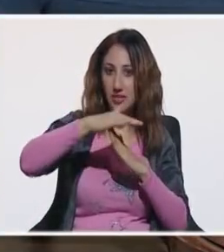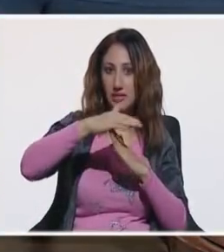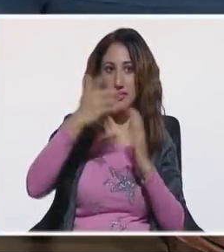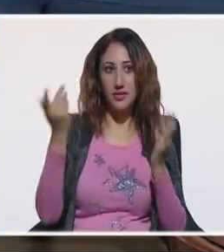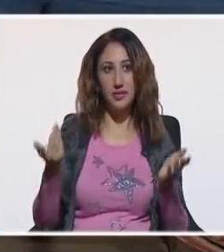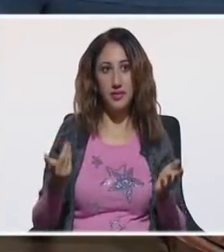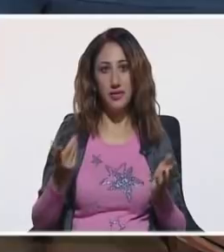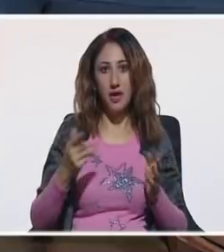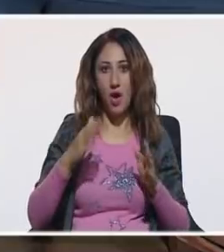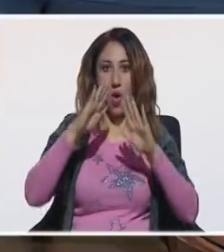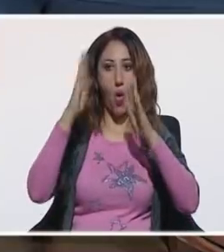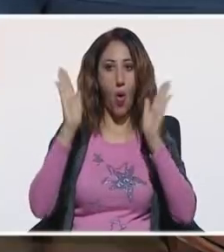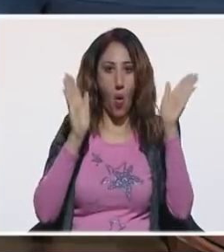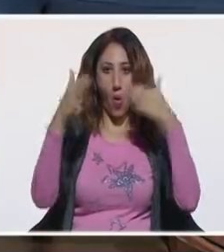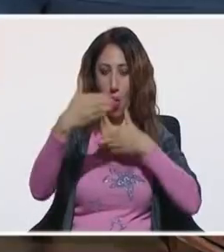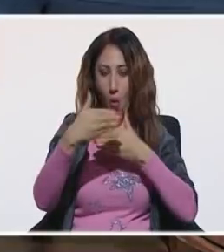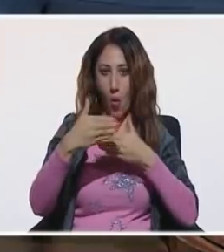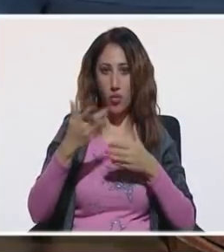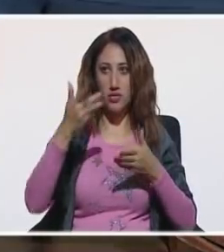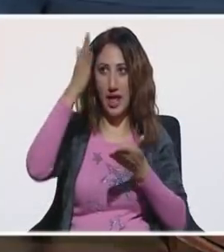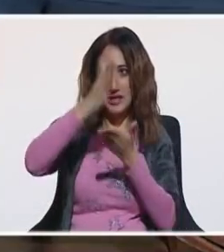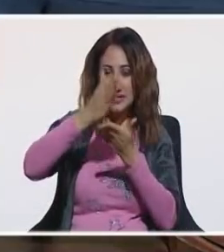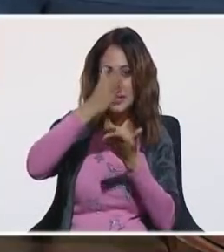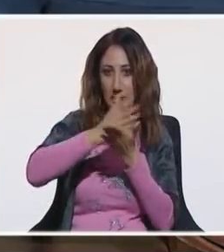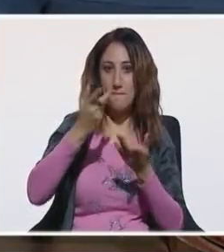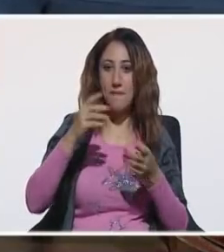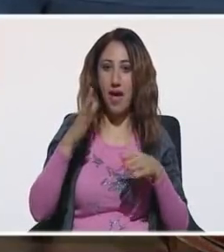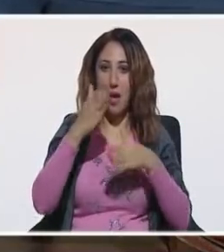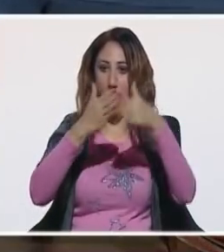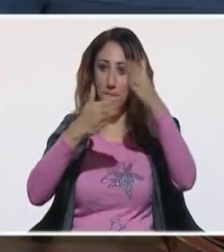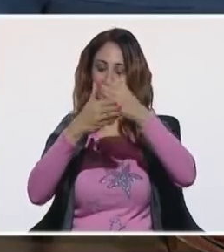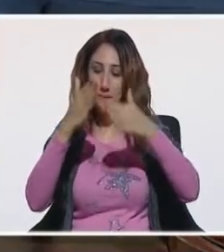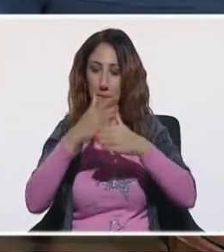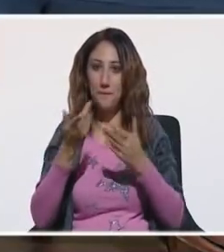وبنقسم الاوضه بتاعتنا بيوت